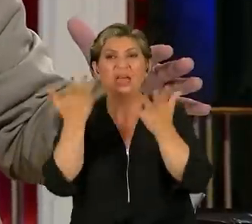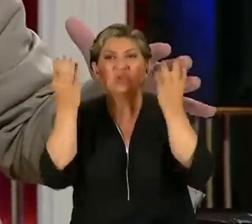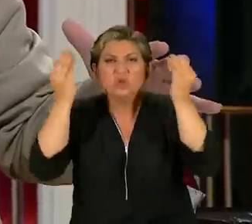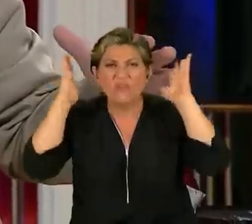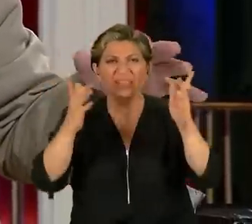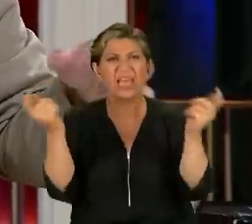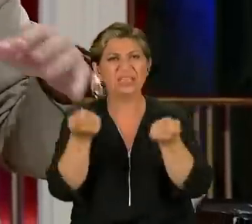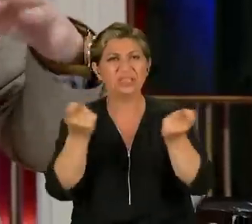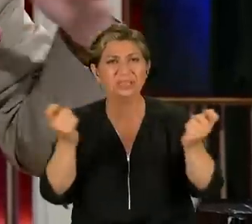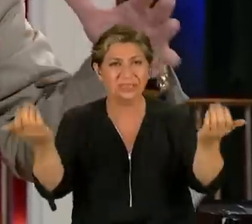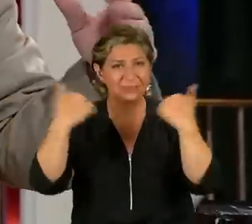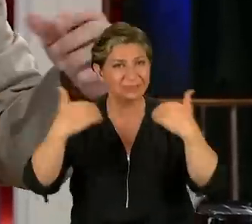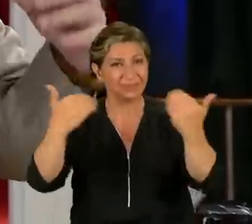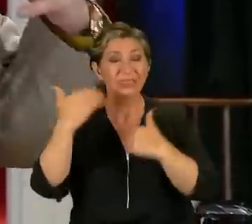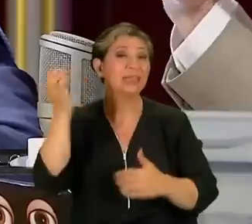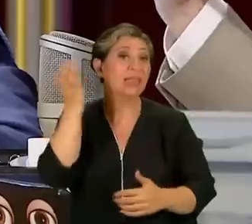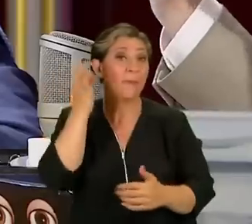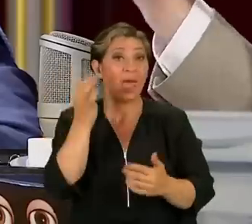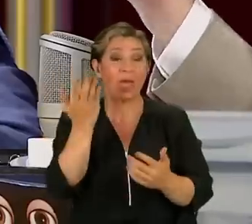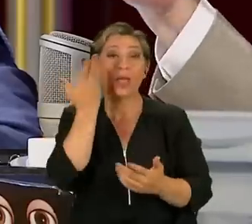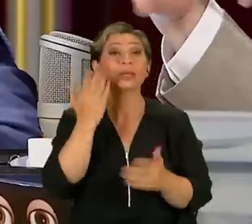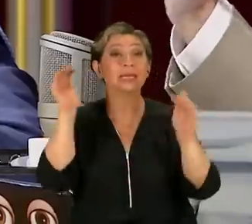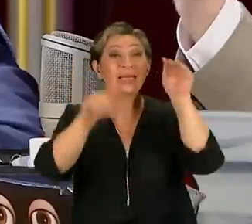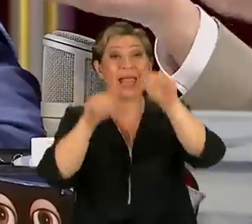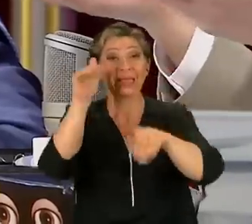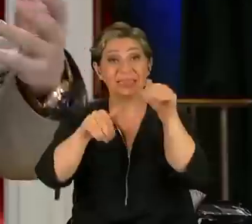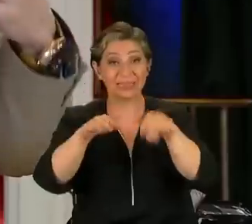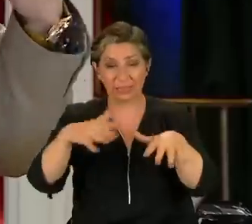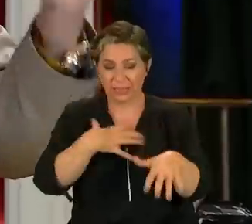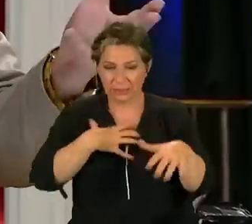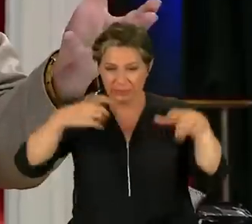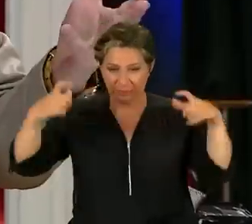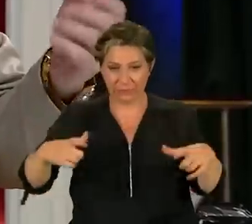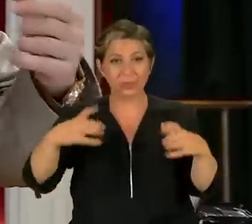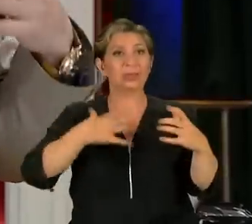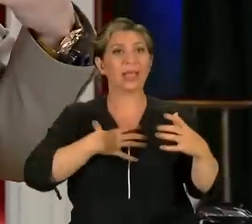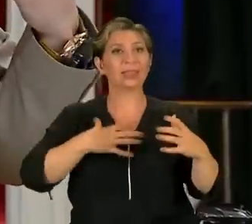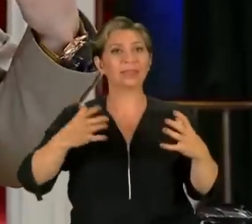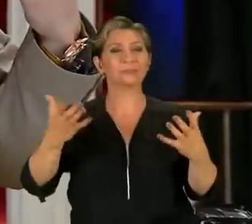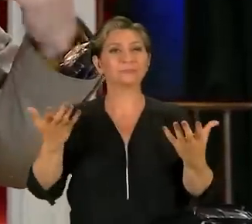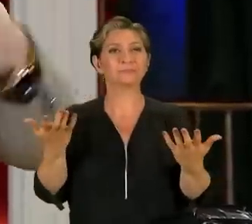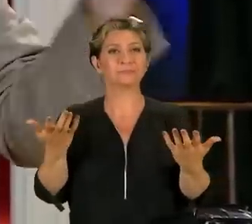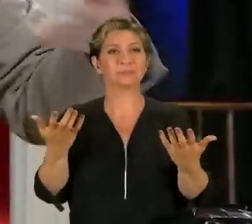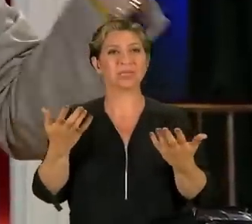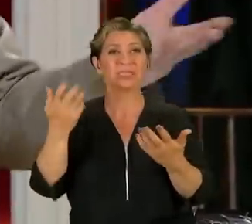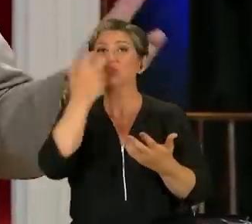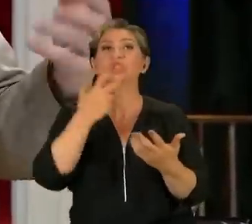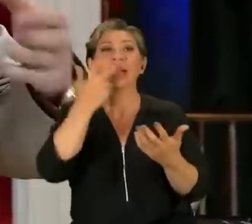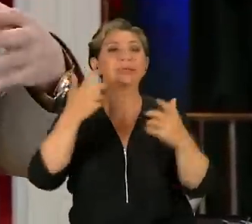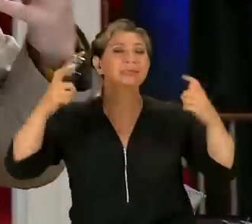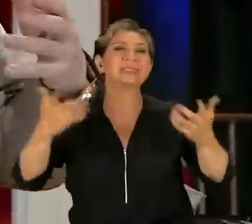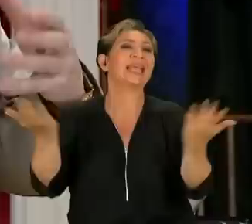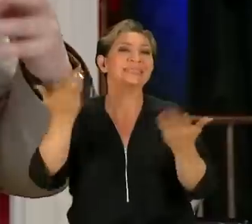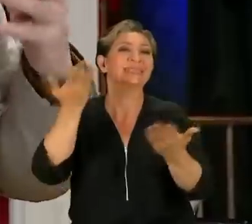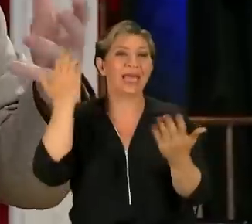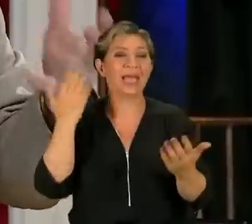çok iş yaptıran insan, herkesin kendi sahnesinde, kendi kulübünde, gazinosunda